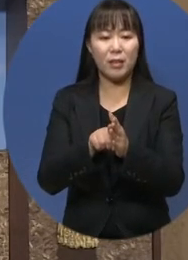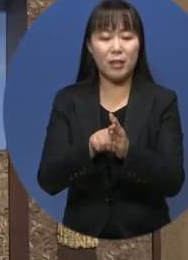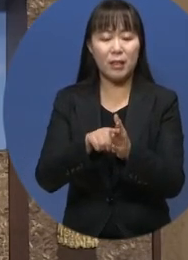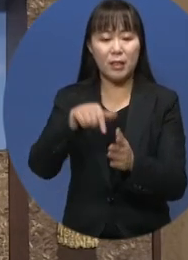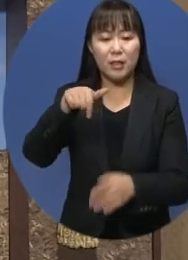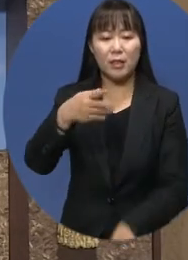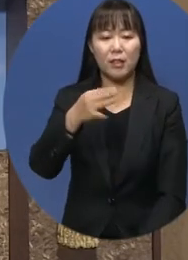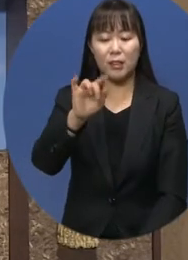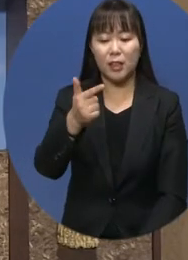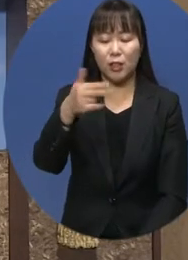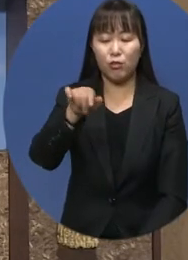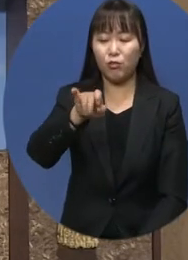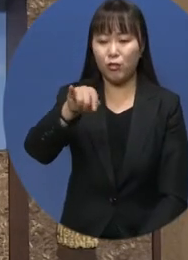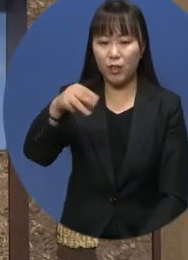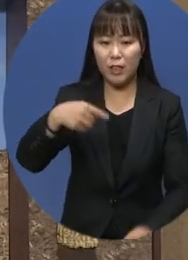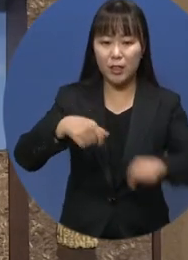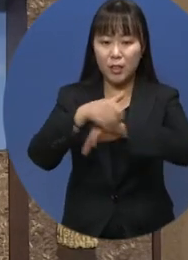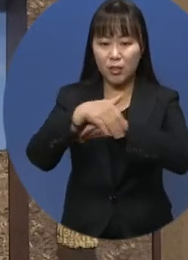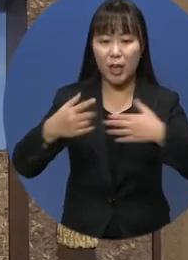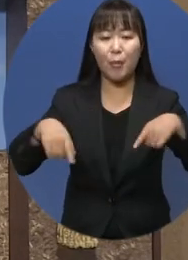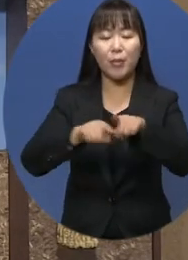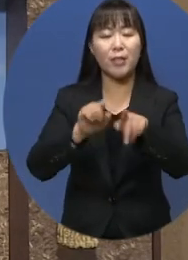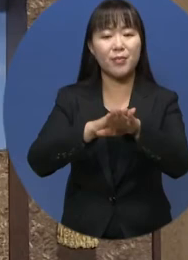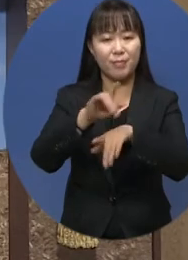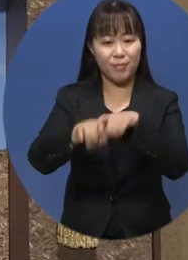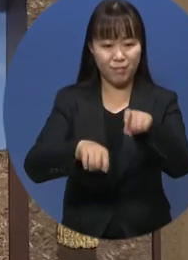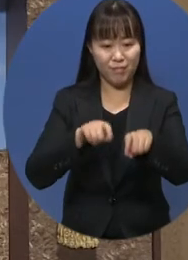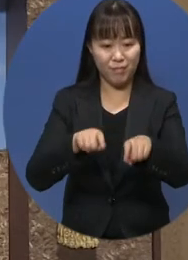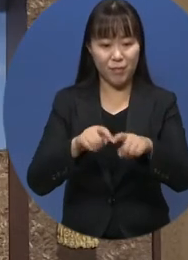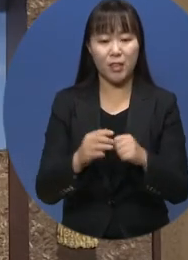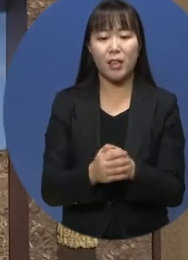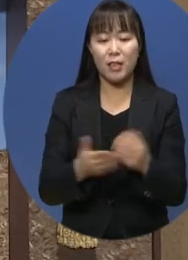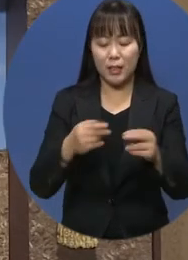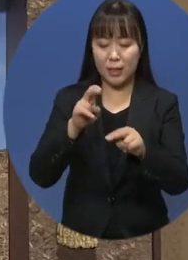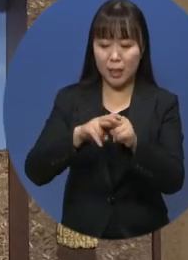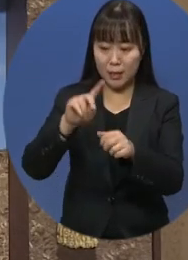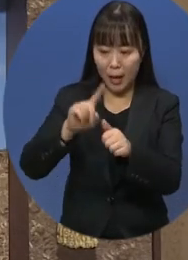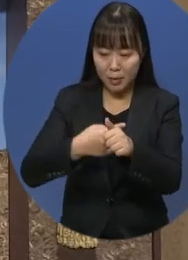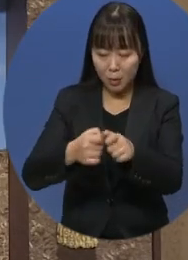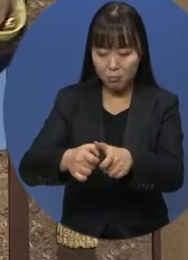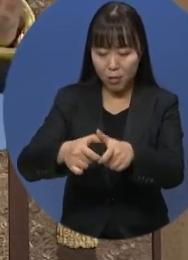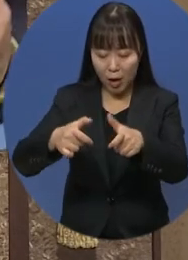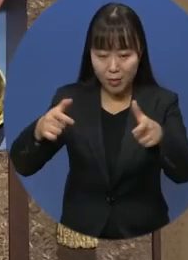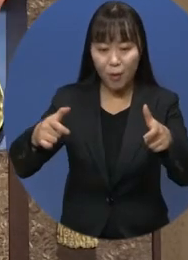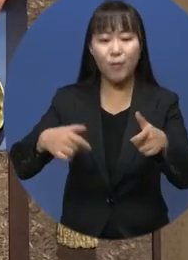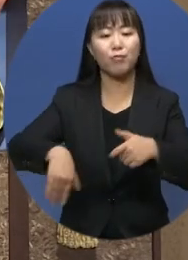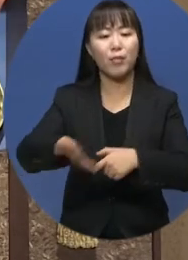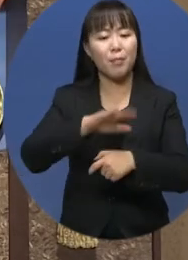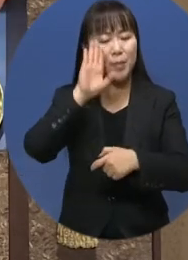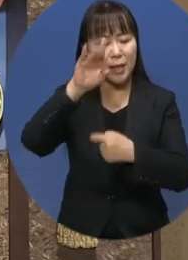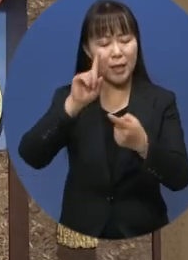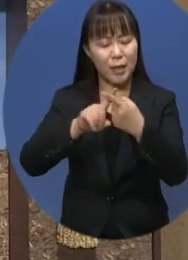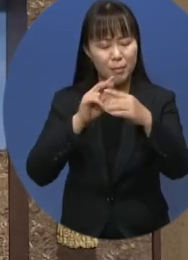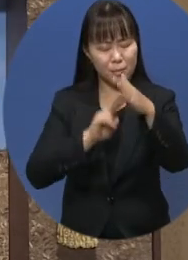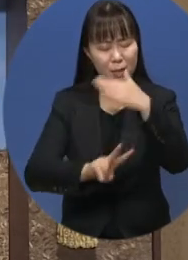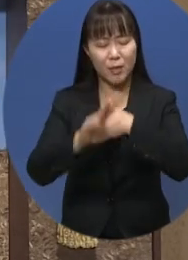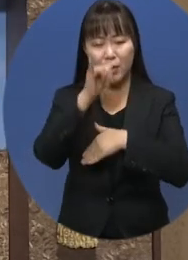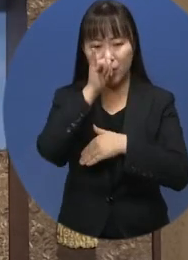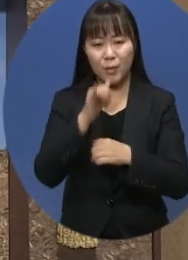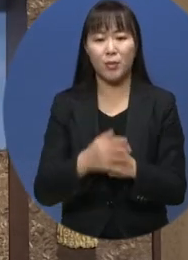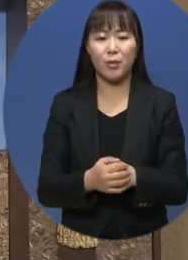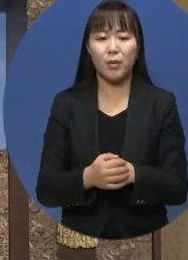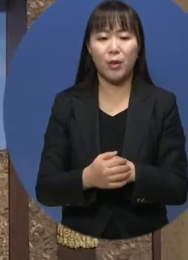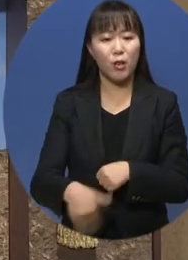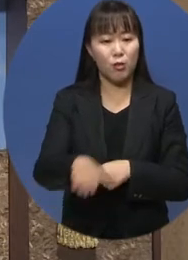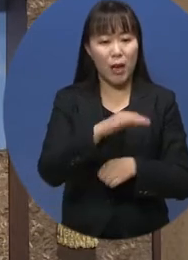이들 정책을 함께 실천하는 그러면서 일자리가 자연스레 만들어지면서 우리는 미래에 대한 비전이 있고 네